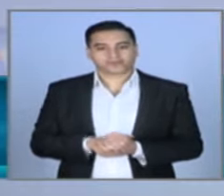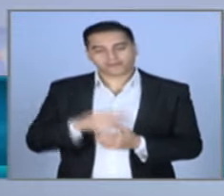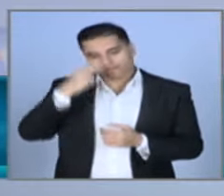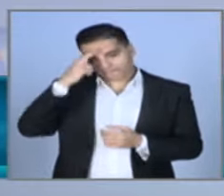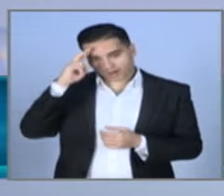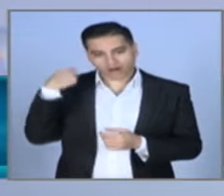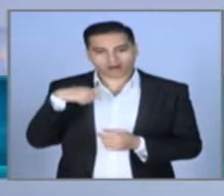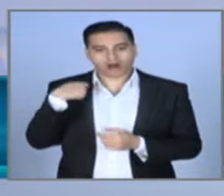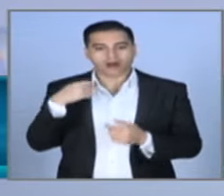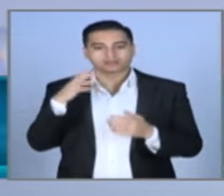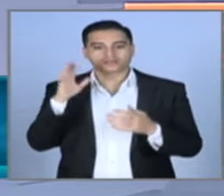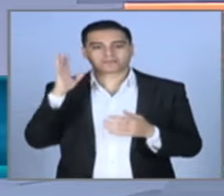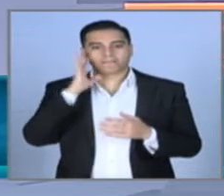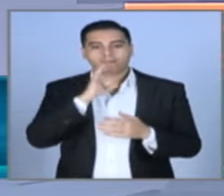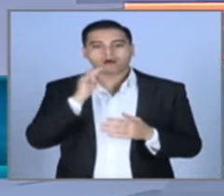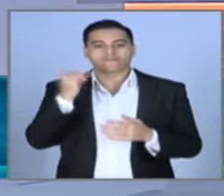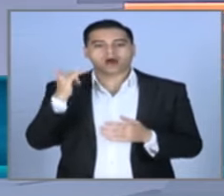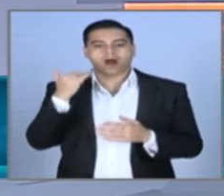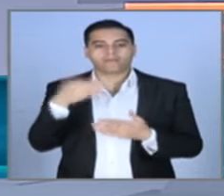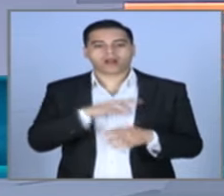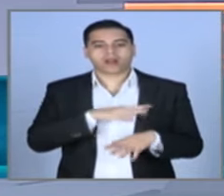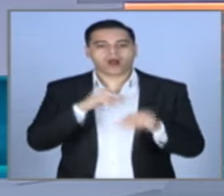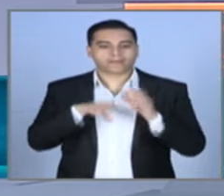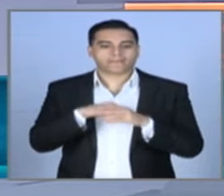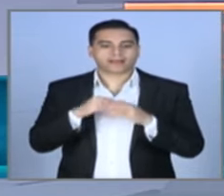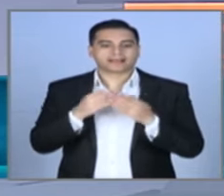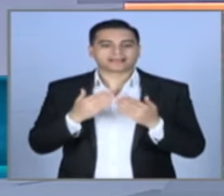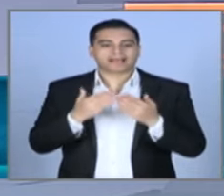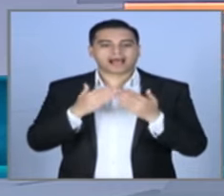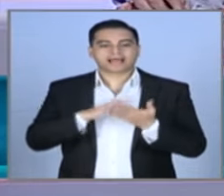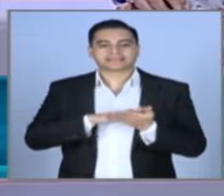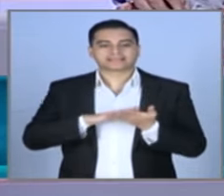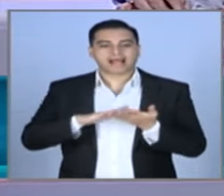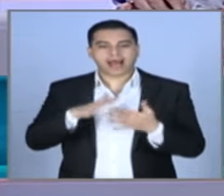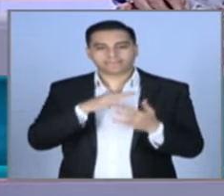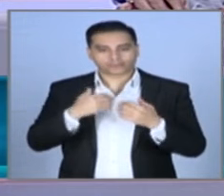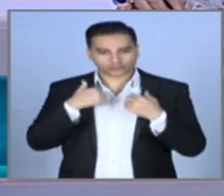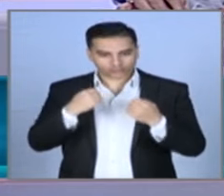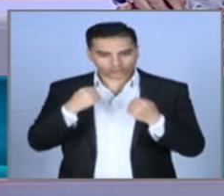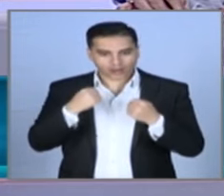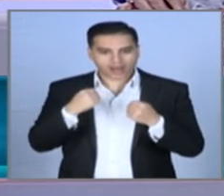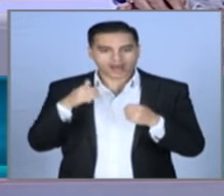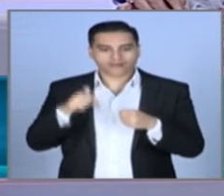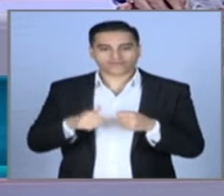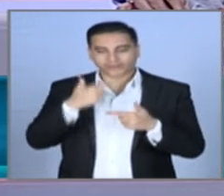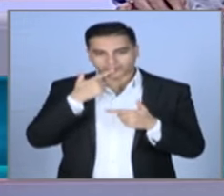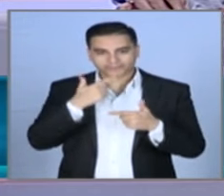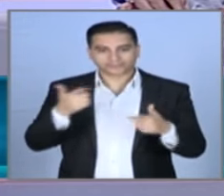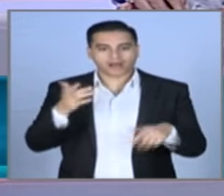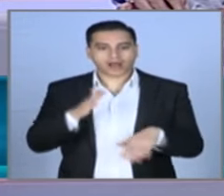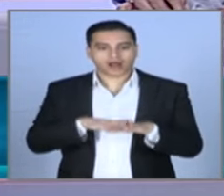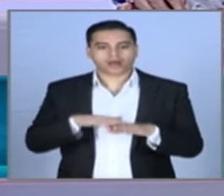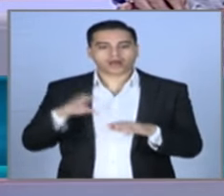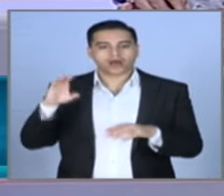من هو الرئيس العربي الراحل الذي دعا إلى سلام الشجعان أثناء خطابه في